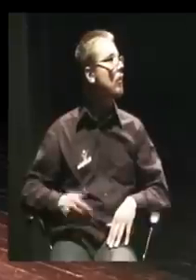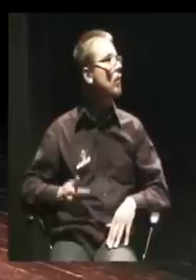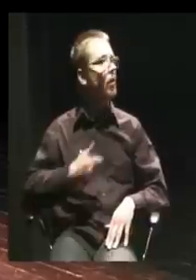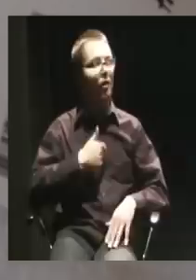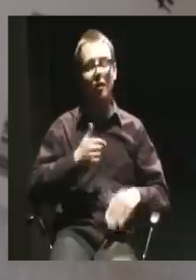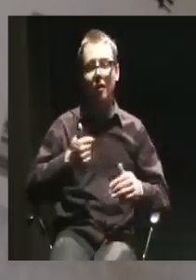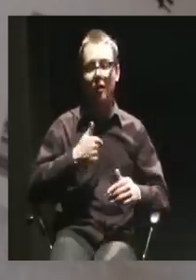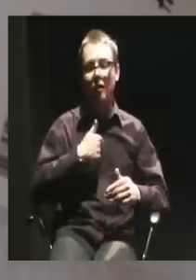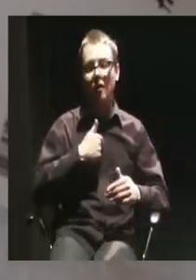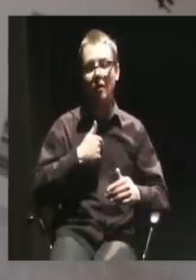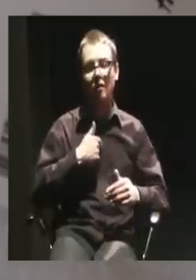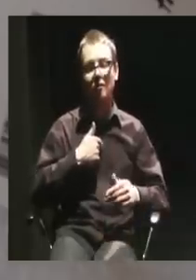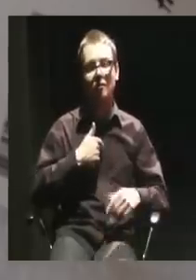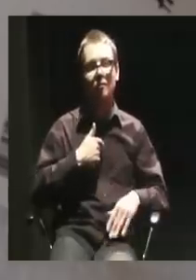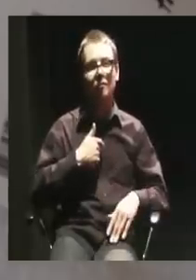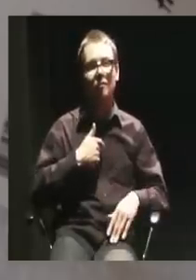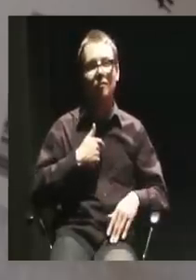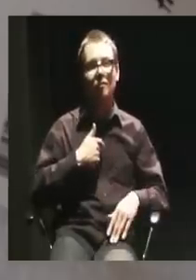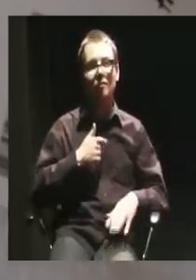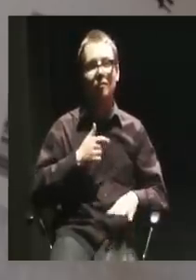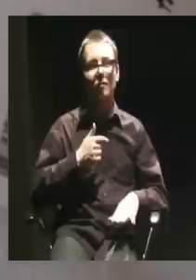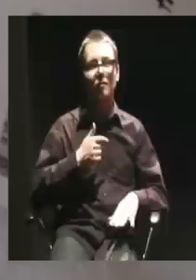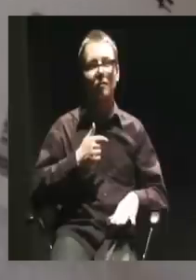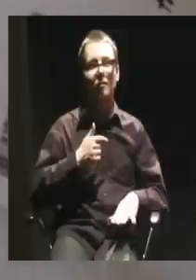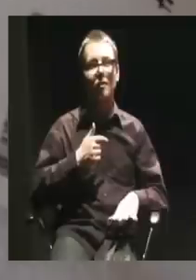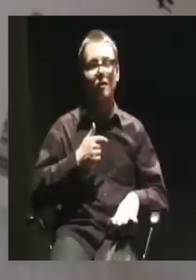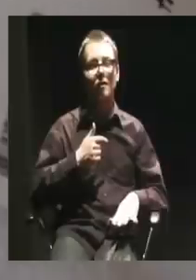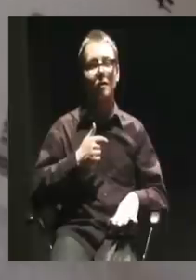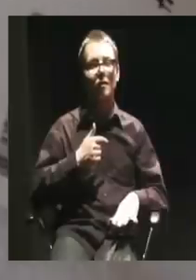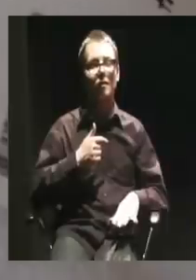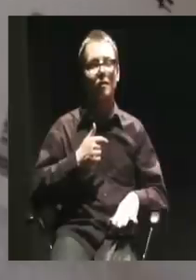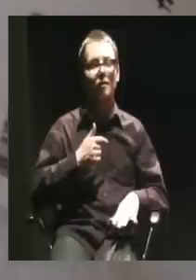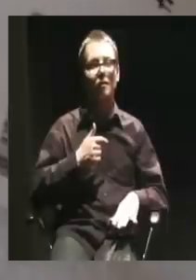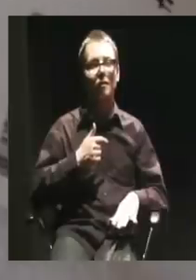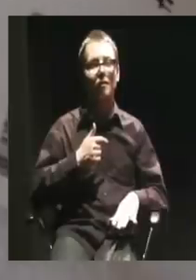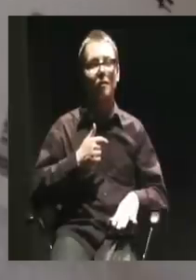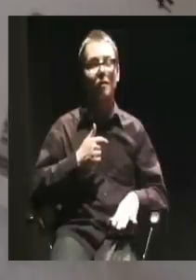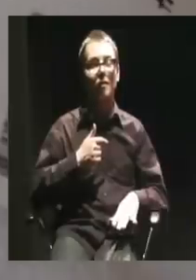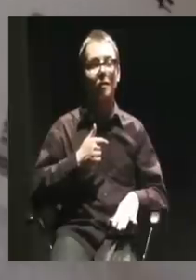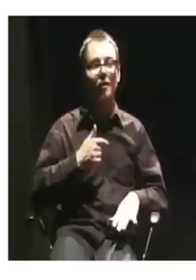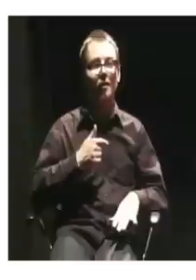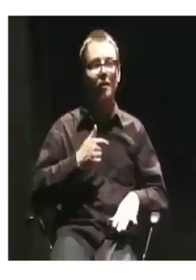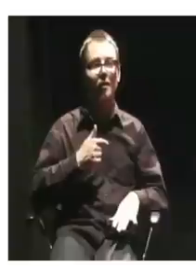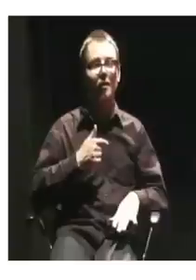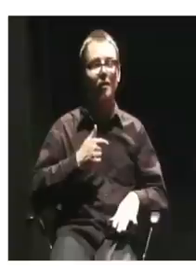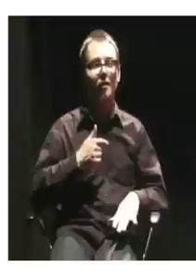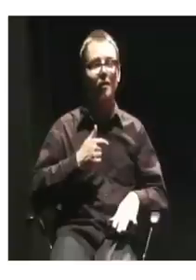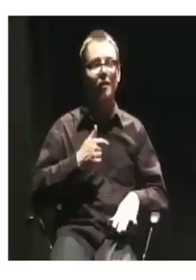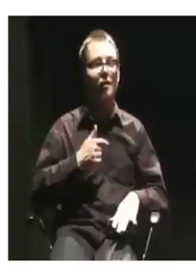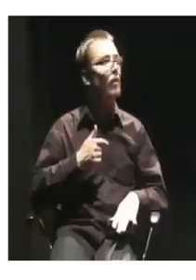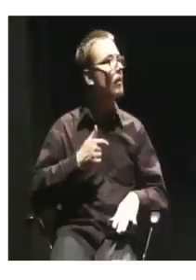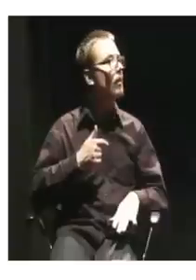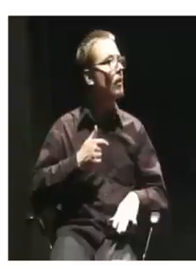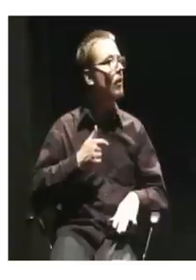że je pozyskałem. Mniej elegancko i za to pójdę siedzieć, że po prostu je gwizdnąłem. Za pomocą specjalnego pistoletu do